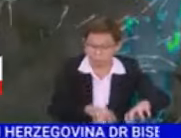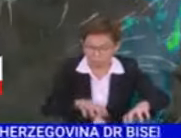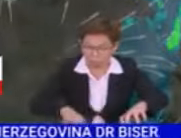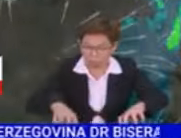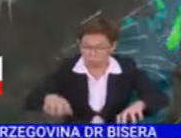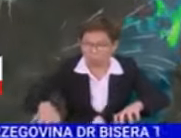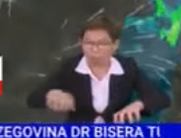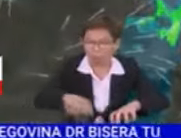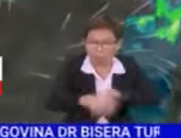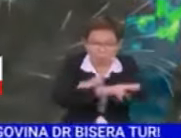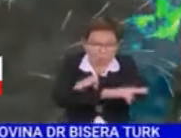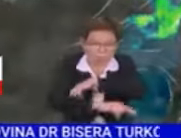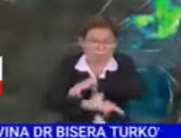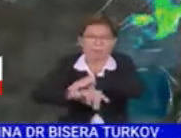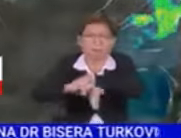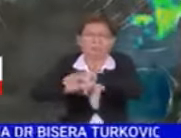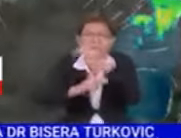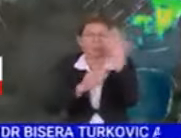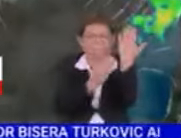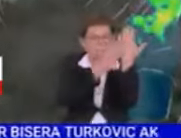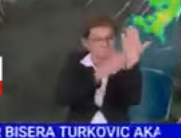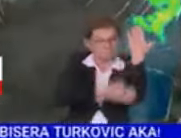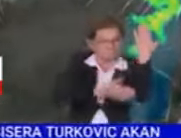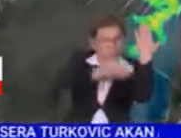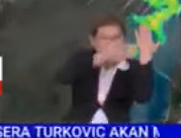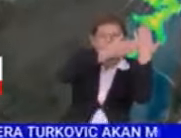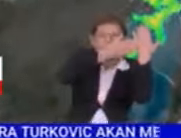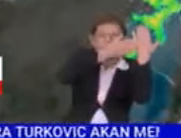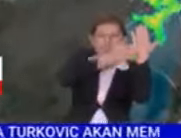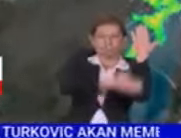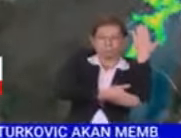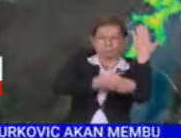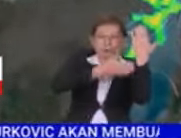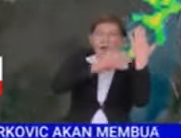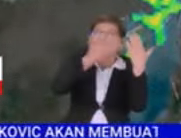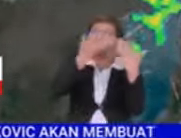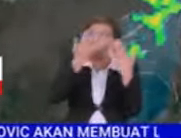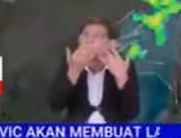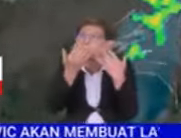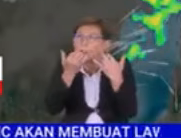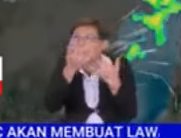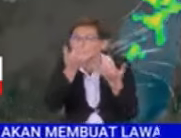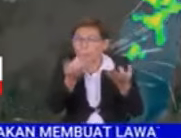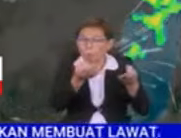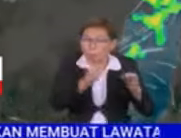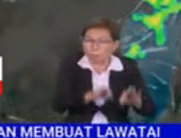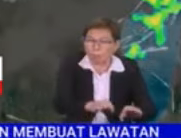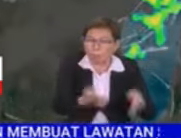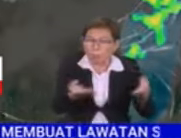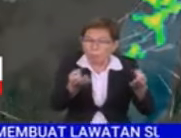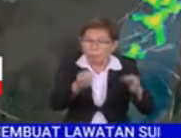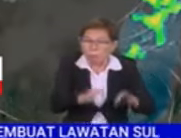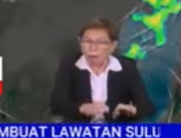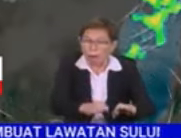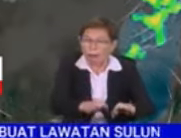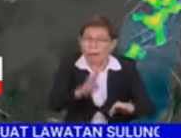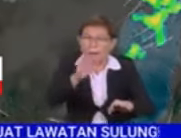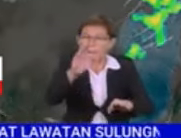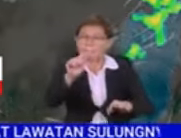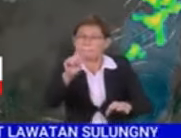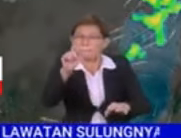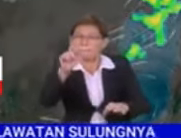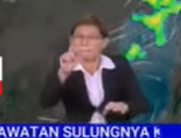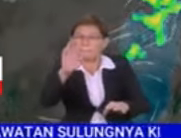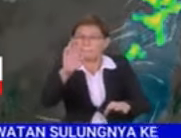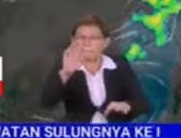kawasan-kawasan di negeri pantai barat semenanjung Malaysia. Hal ini kerana fenomena garis badai ini boleh terbentuk